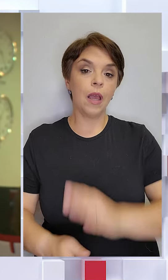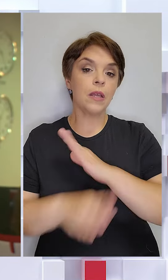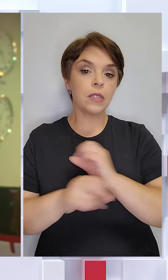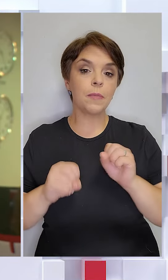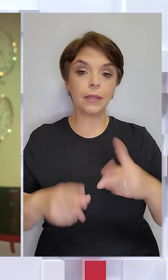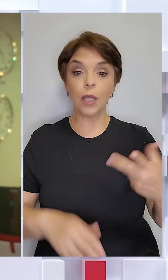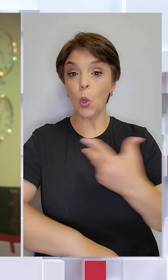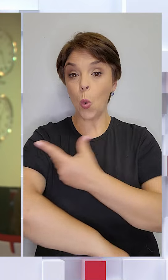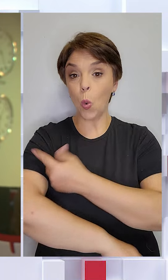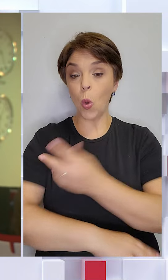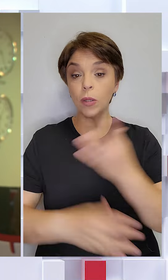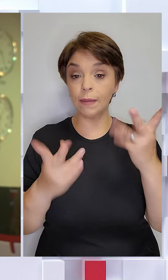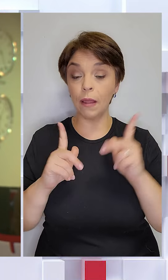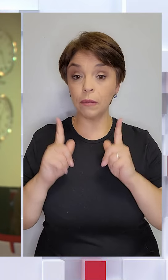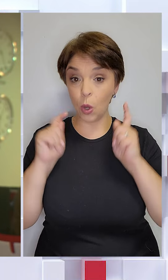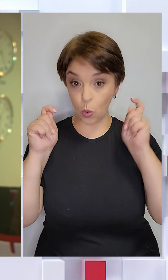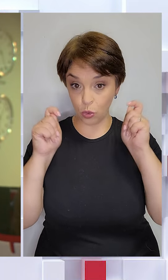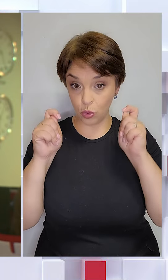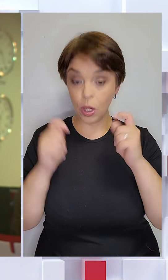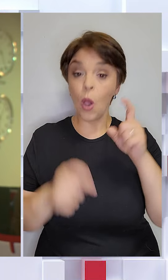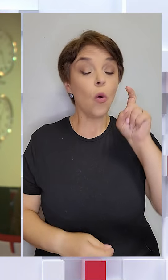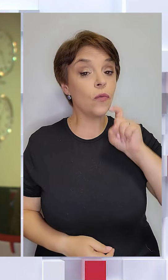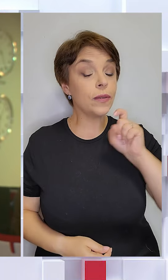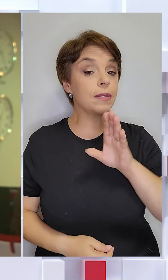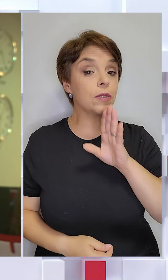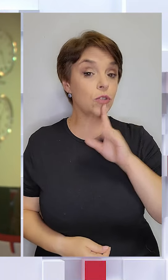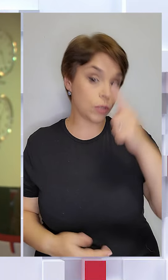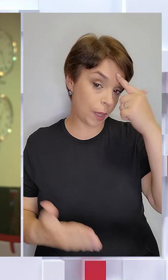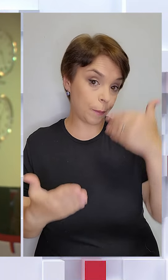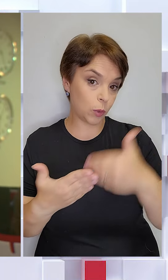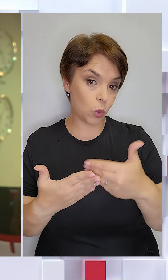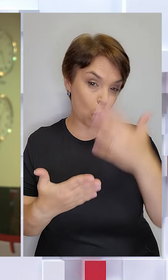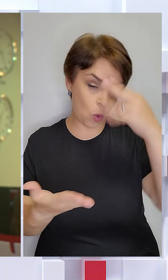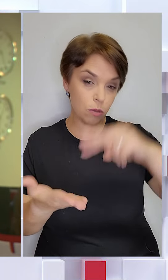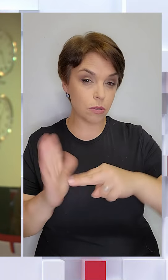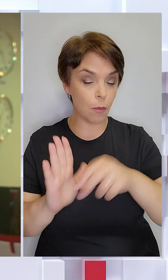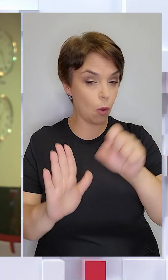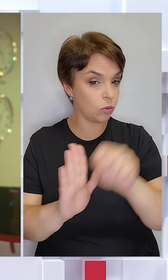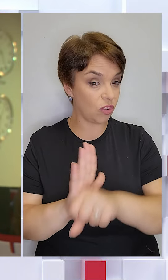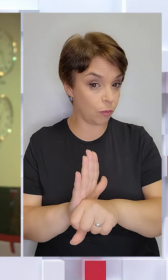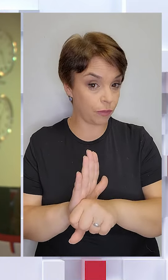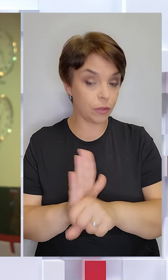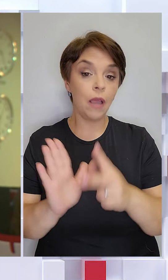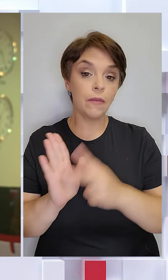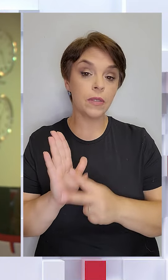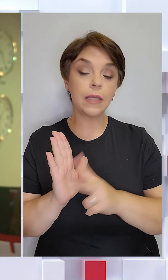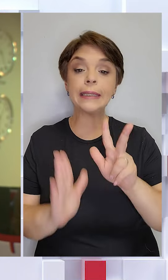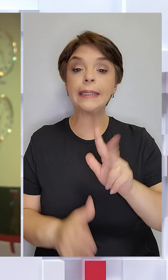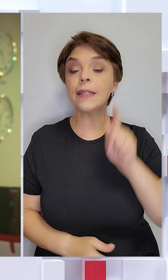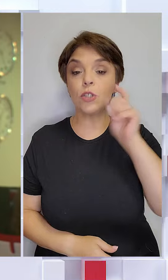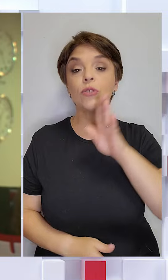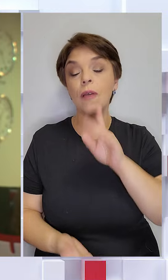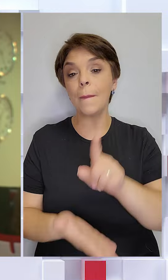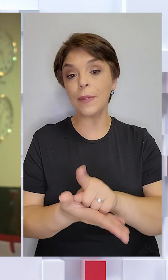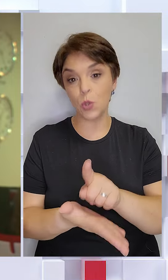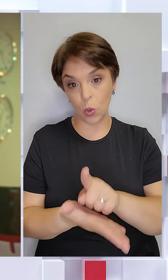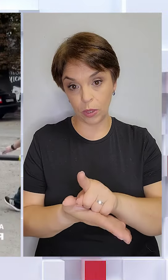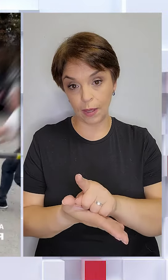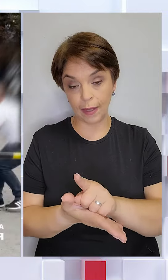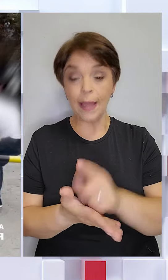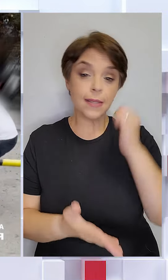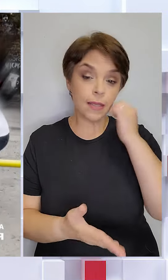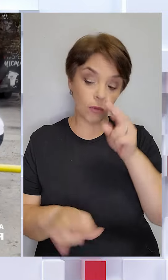Смертельний укол на день народження. У Вінниці жінку підозрюють у замаху на вбивство 83-річної пенсіонерки.